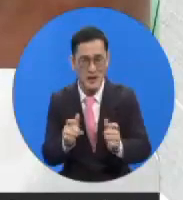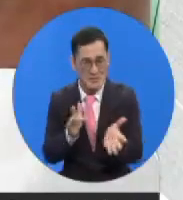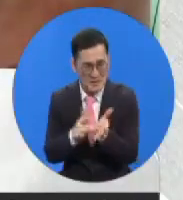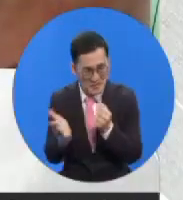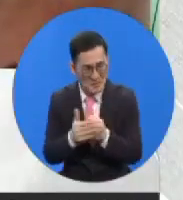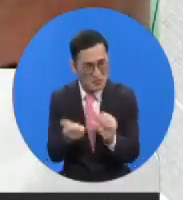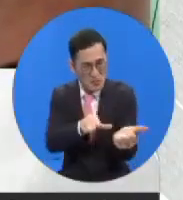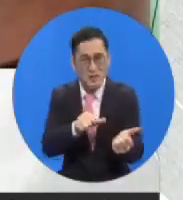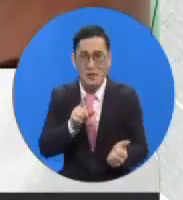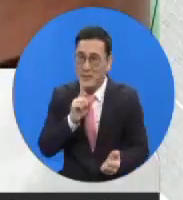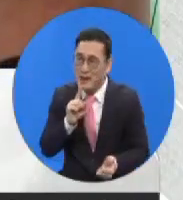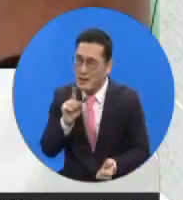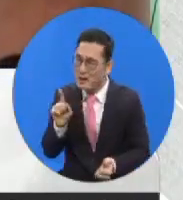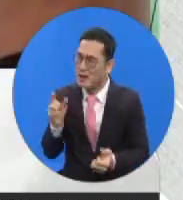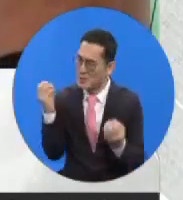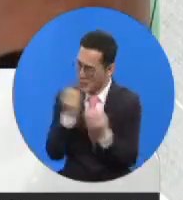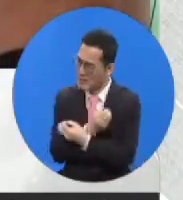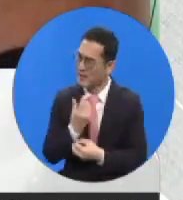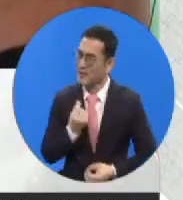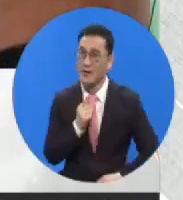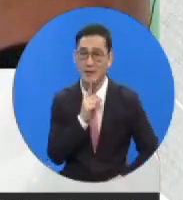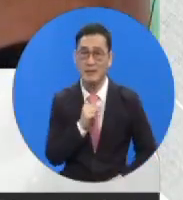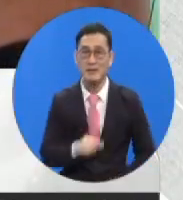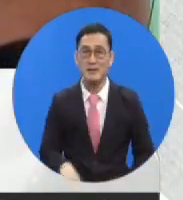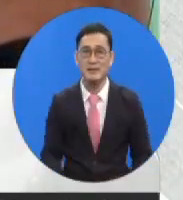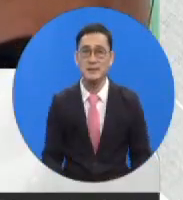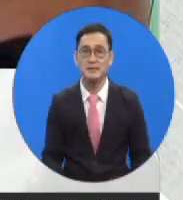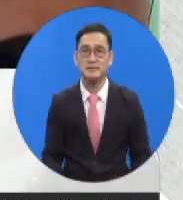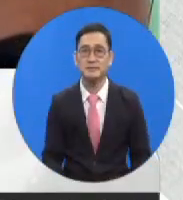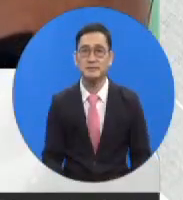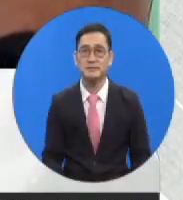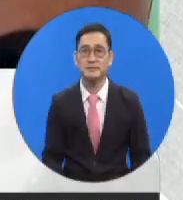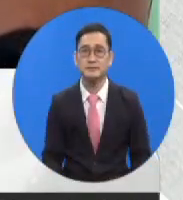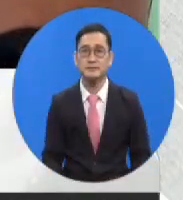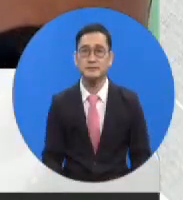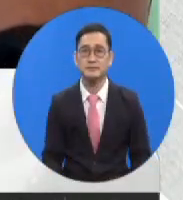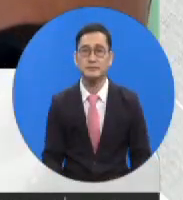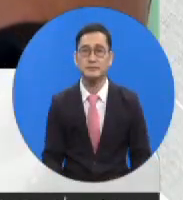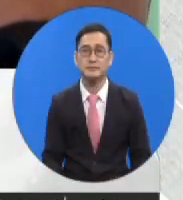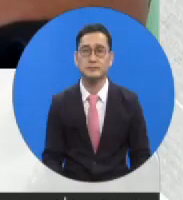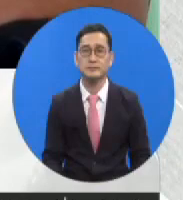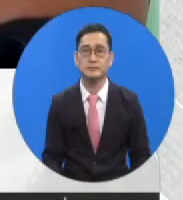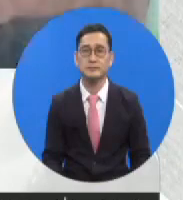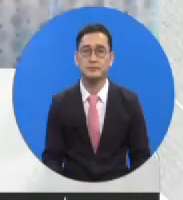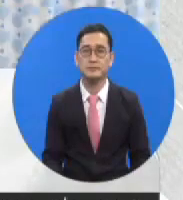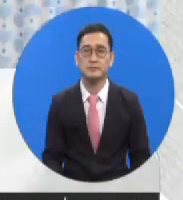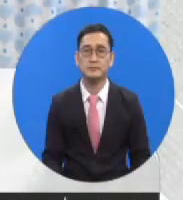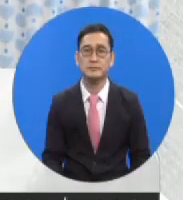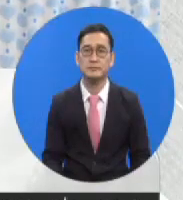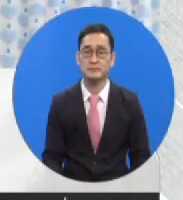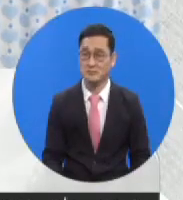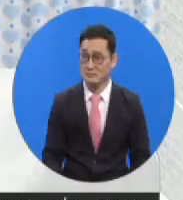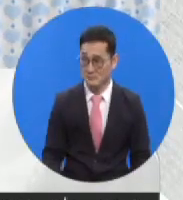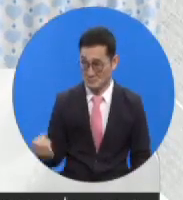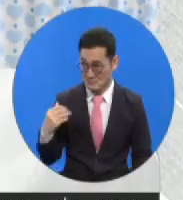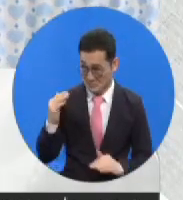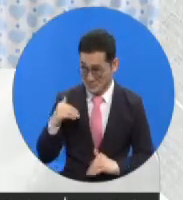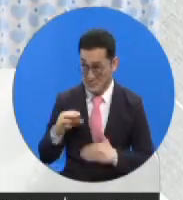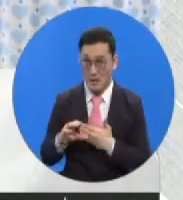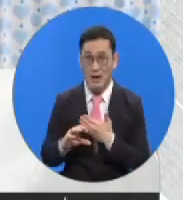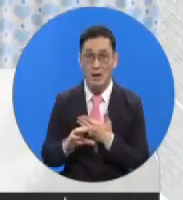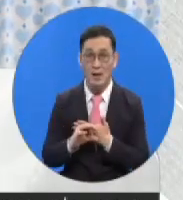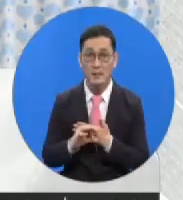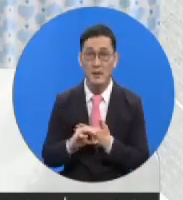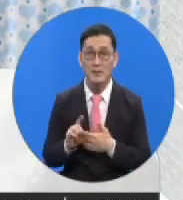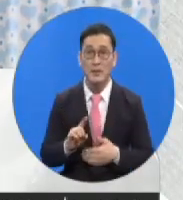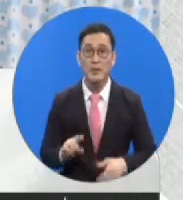안 됩니다. 예. 근데 조금 전에 우리가 저는 김정희 교수님 말씀을 드리면서 무릎을 쳤는데 저런 방식으로 얘기를 하게 된다면 똑같은 방식으로